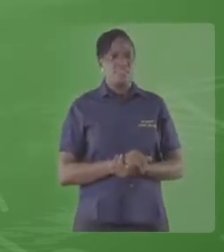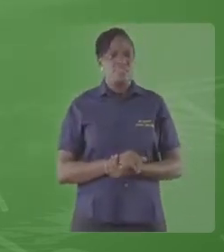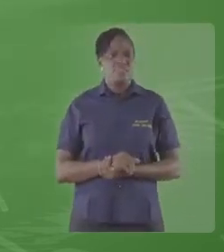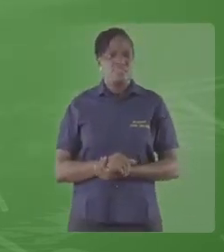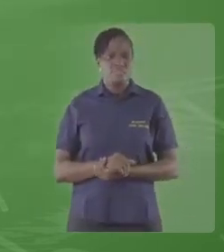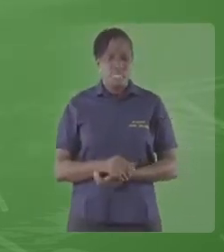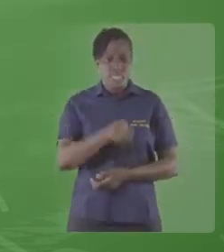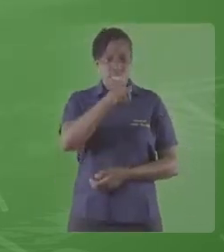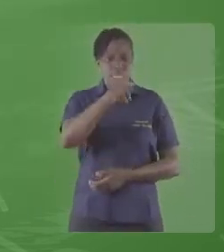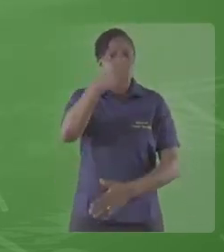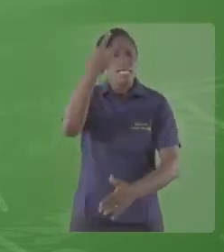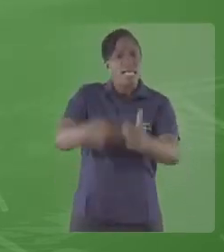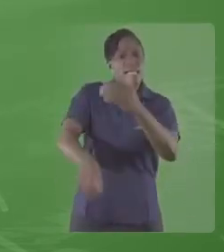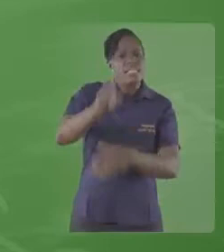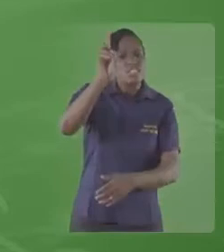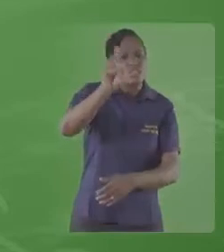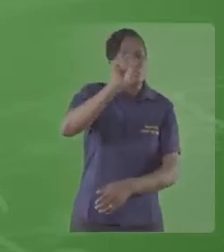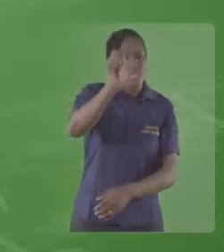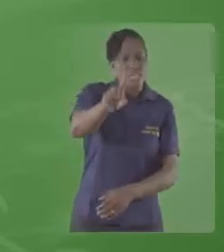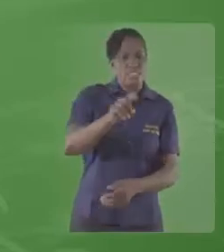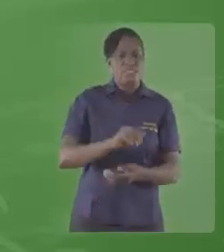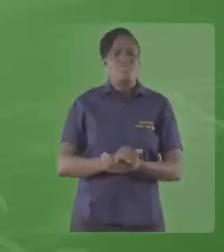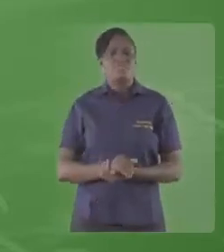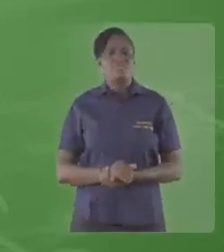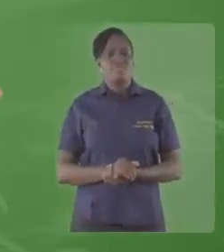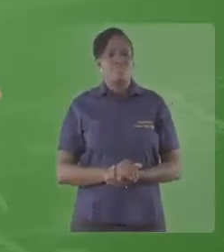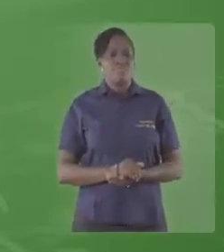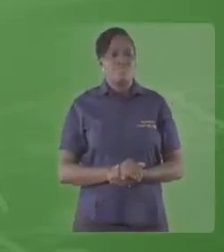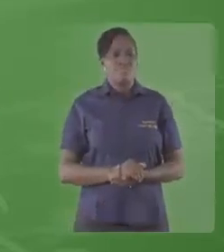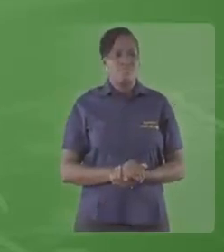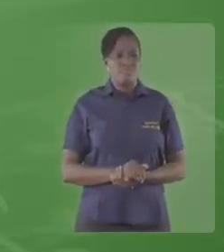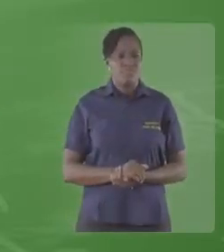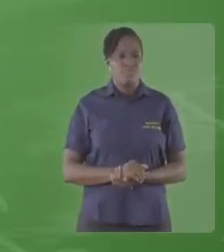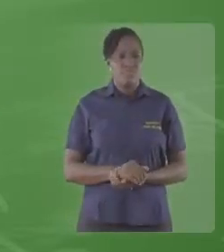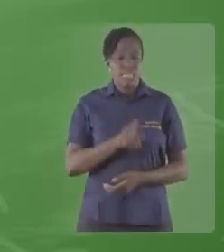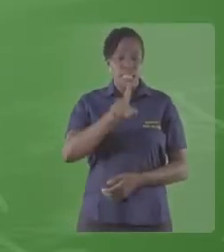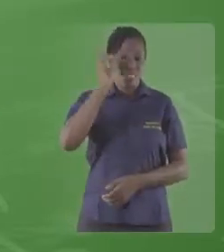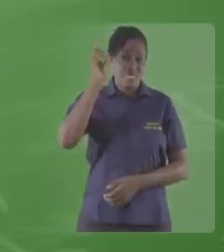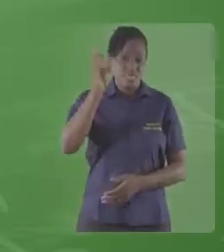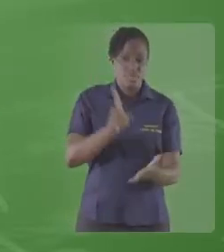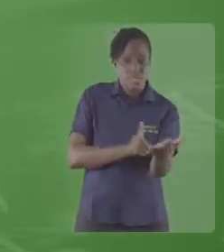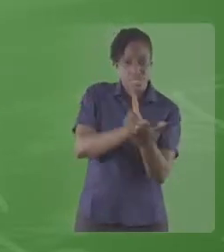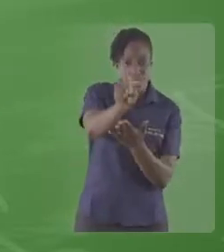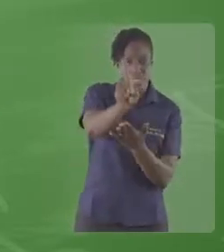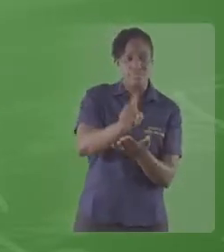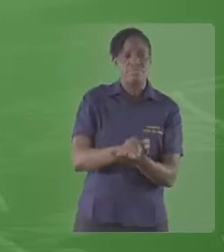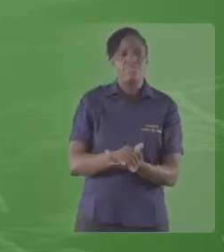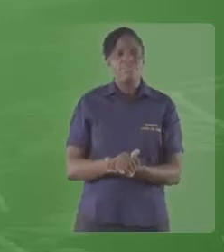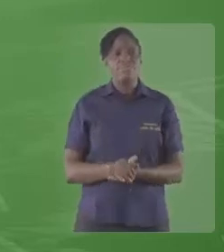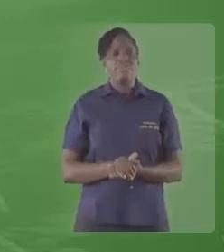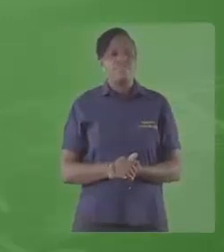Nomme ce discours. Il s'agit tout simplement du discours direct.